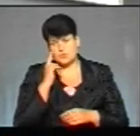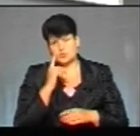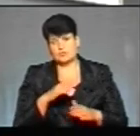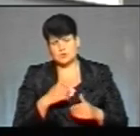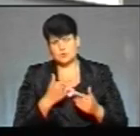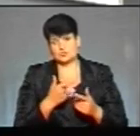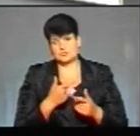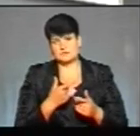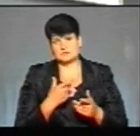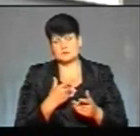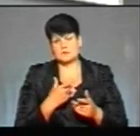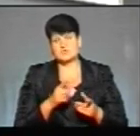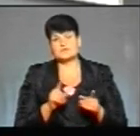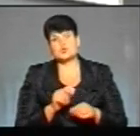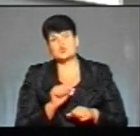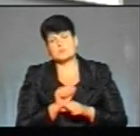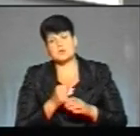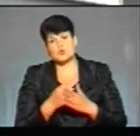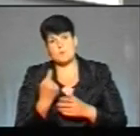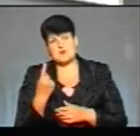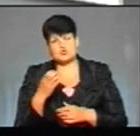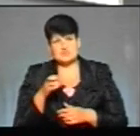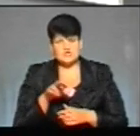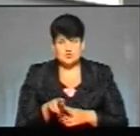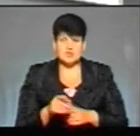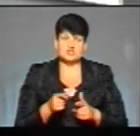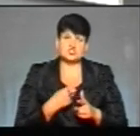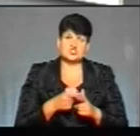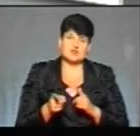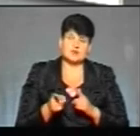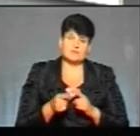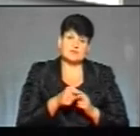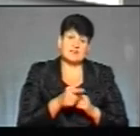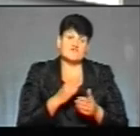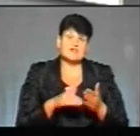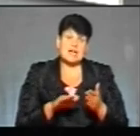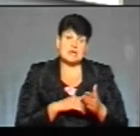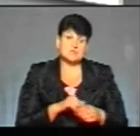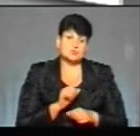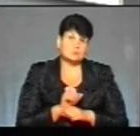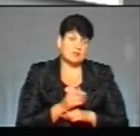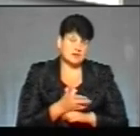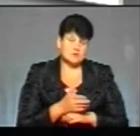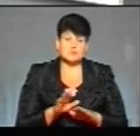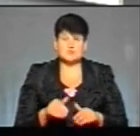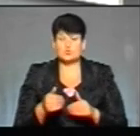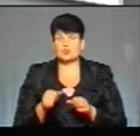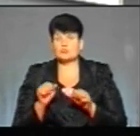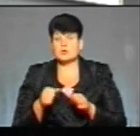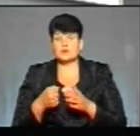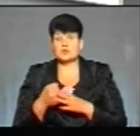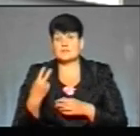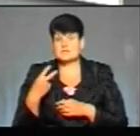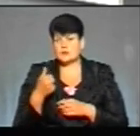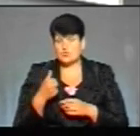від себе. Тобто, чи вони припиняться до 1 січня, чи вони взагалі це припинять, так? Чи вони дадуть можливість до 2020 року